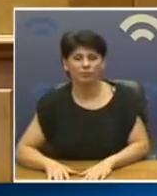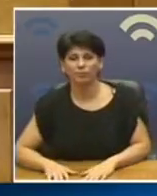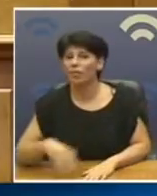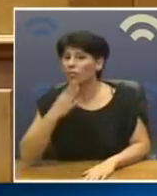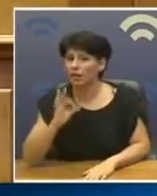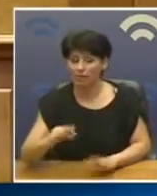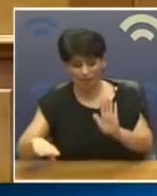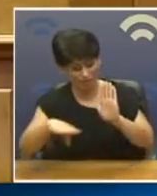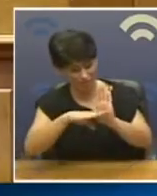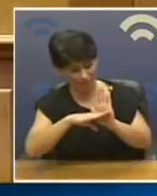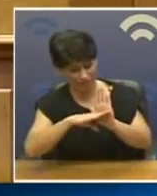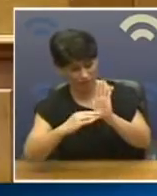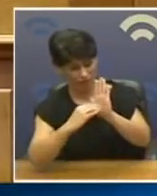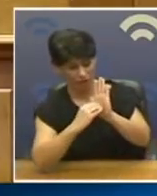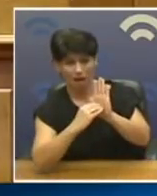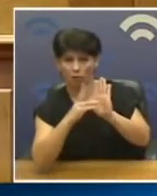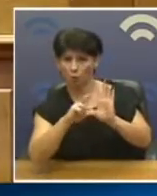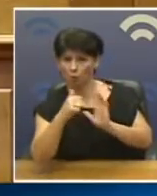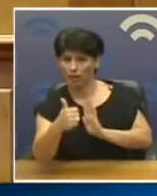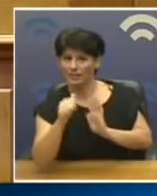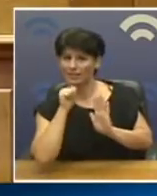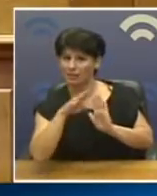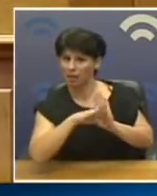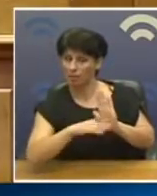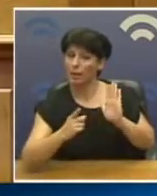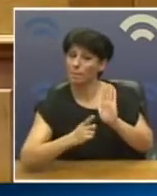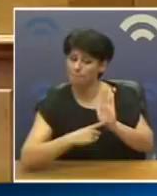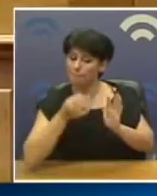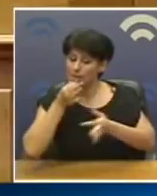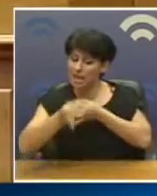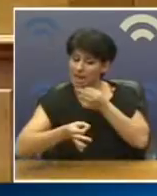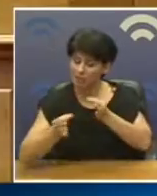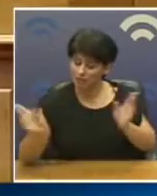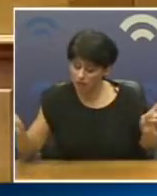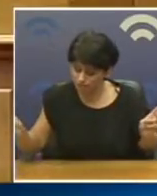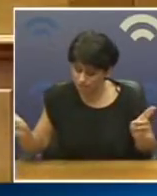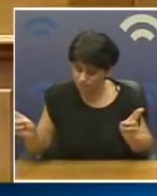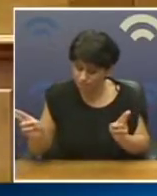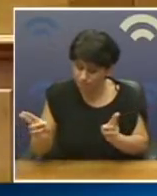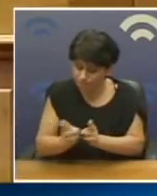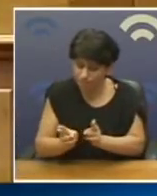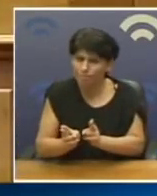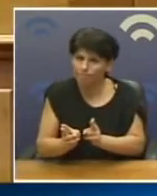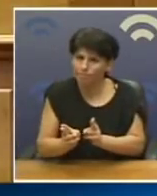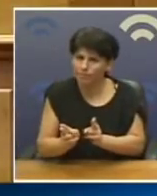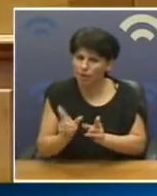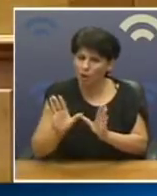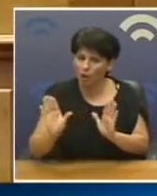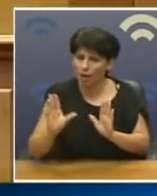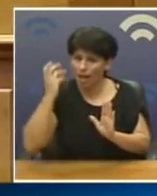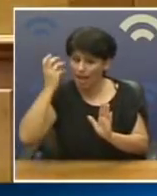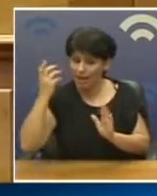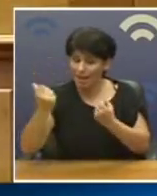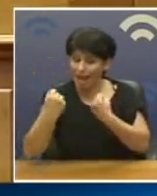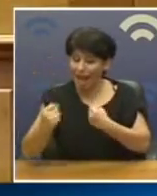η διάταξη του άρθρου 86 του Συντάγματος θα πρέπει να ερμηνεύεται στενά, ώστε με την έννοια κατά την άσκηση